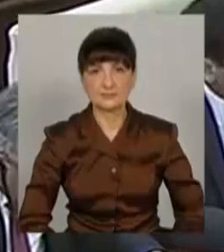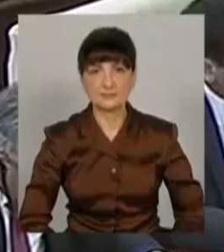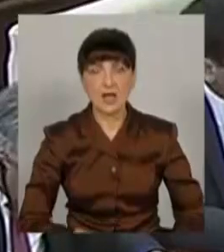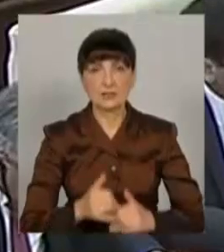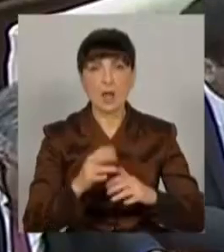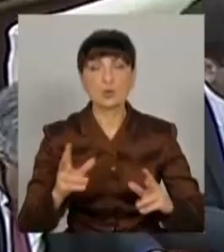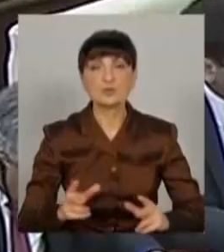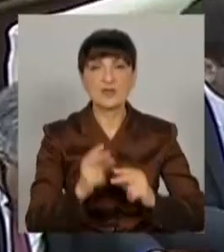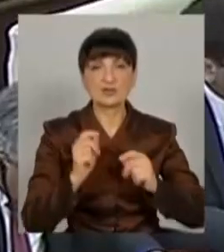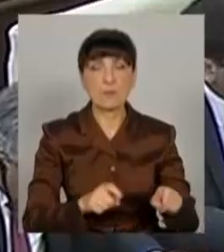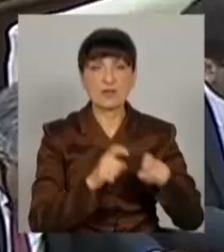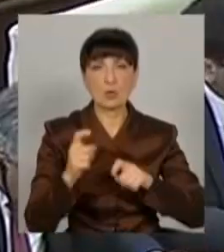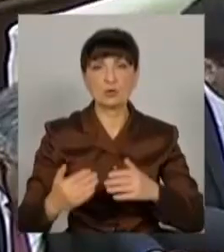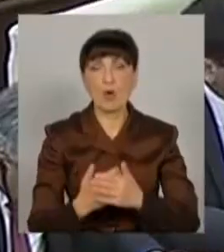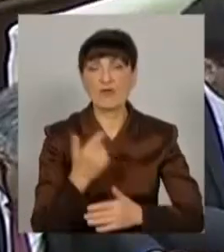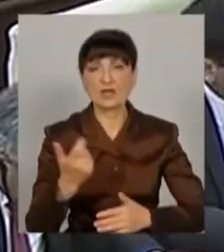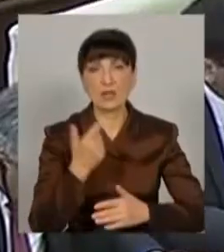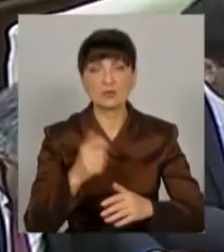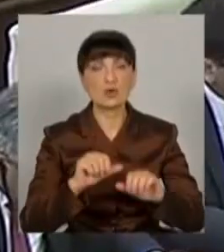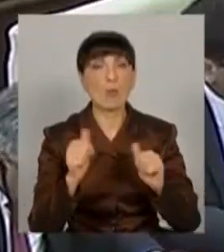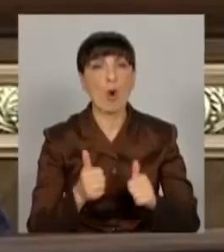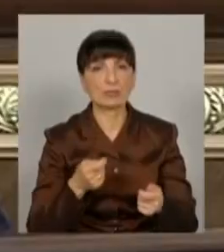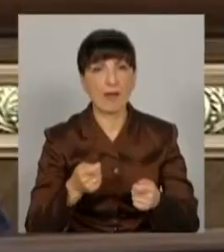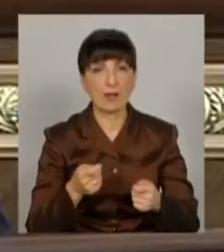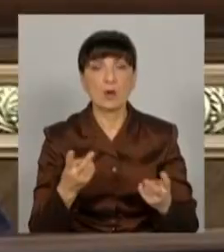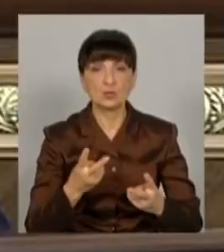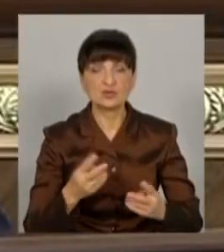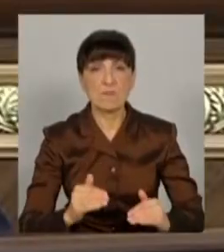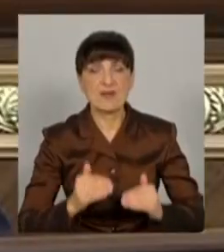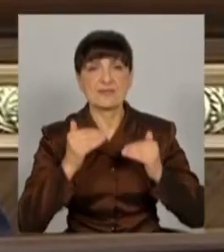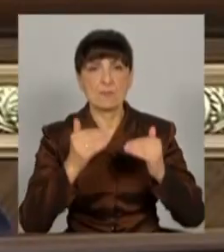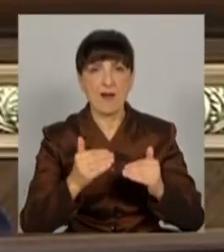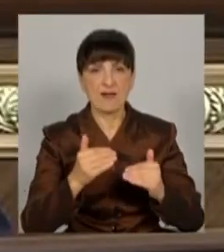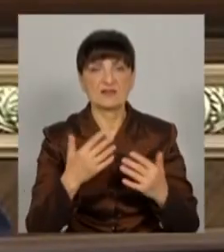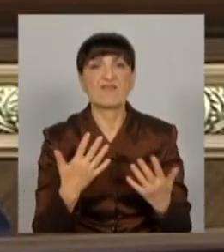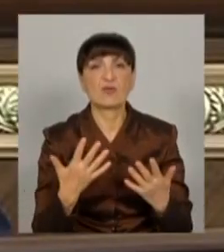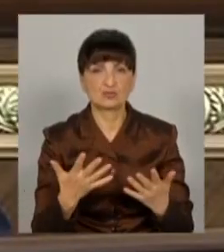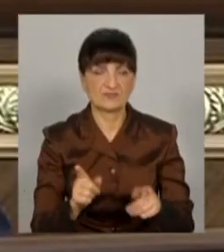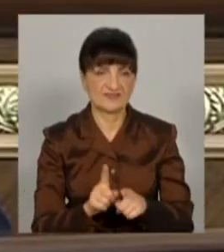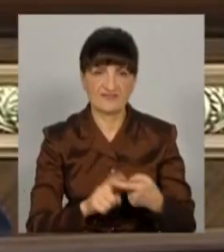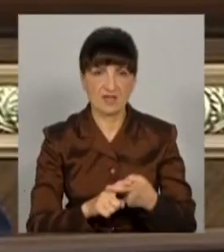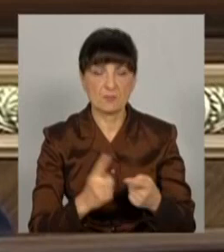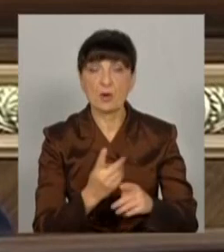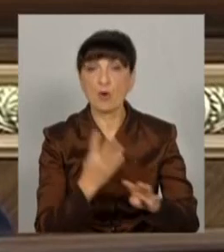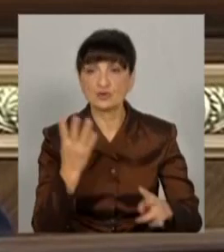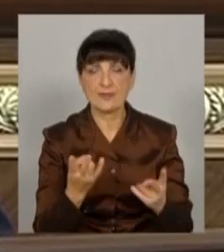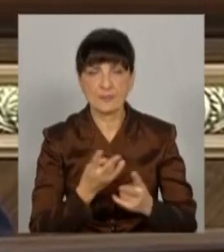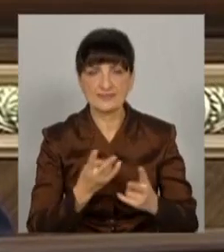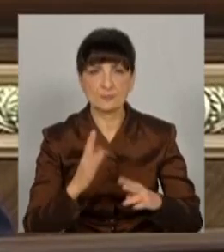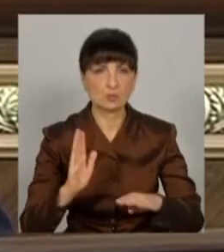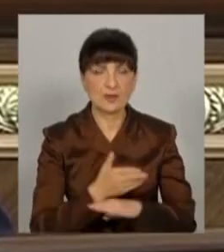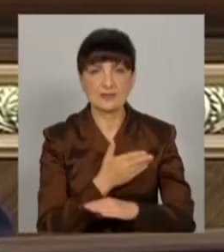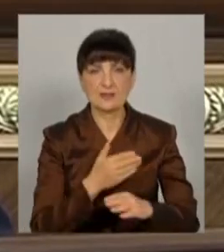Для успешного перехода на новую экономическую модель придется поднимать его практически в ручном режиме. В первую очередь необходимо